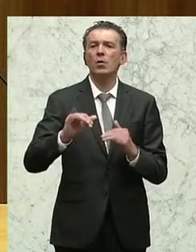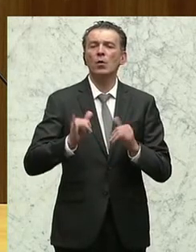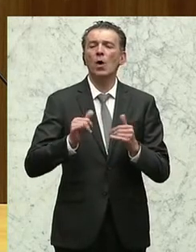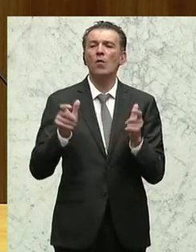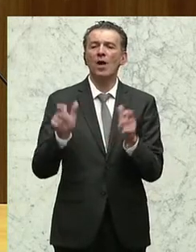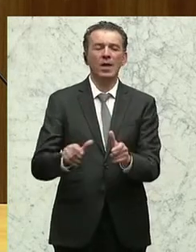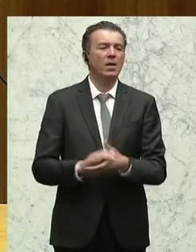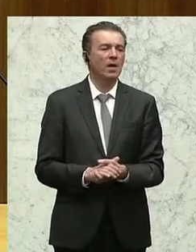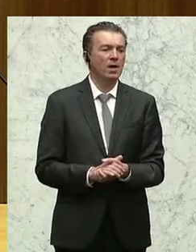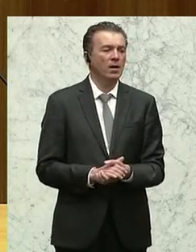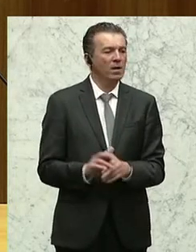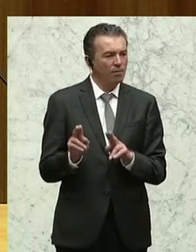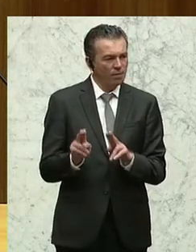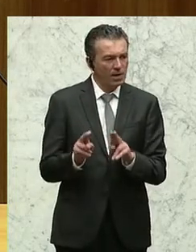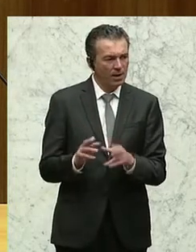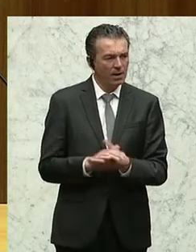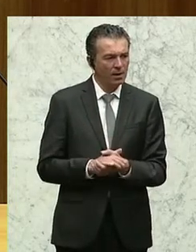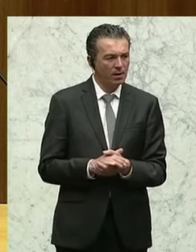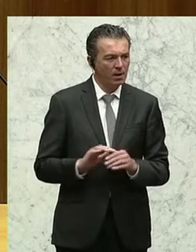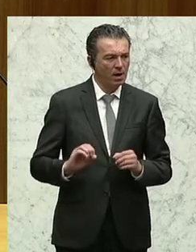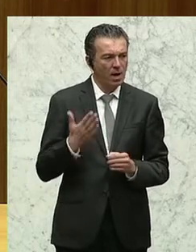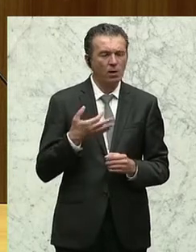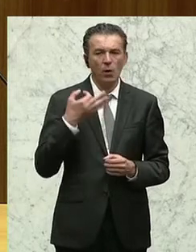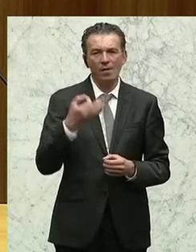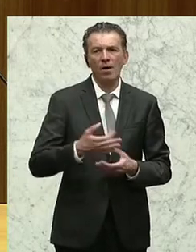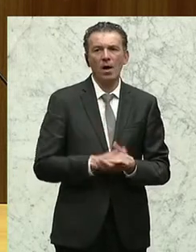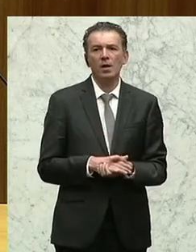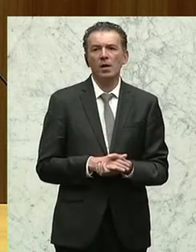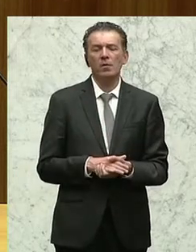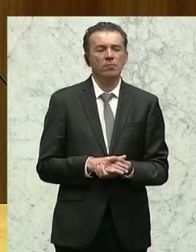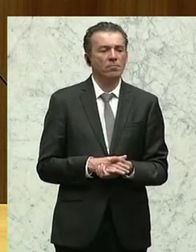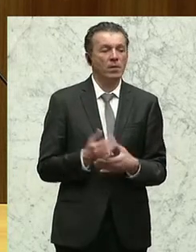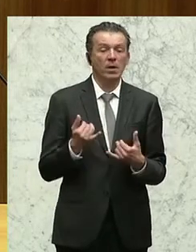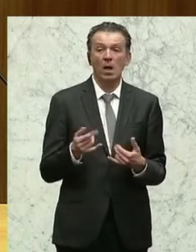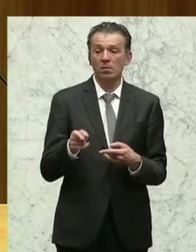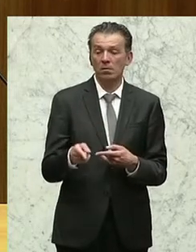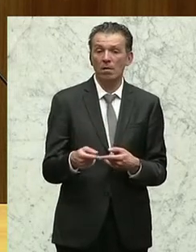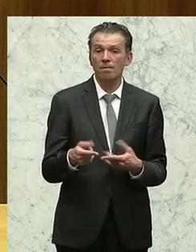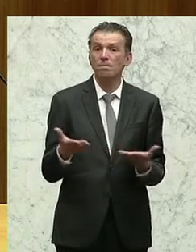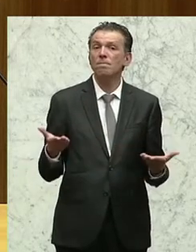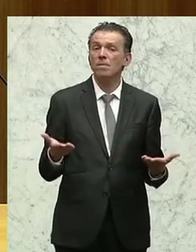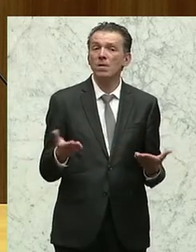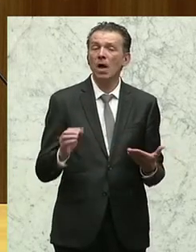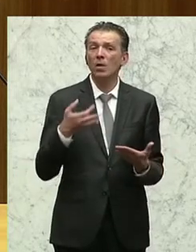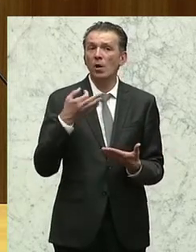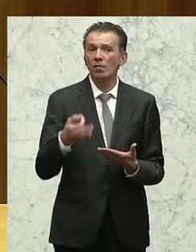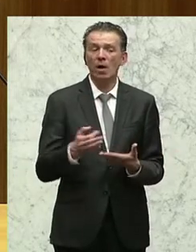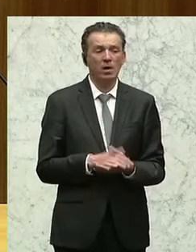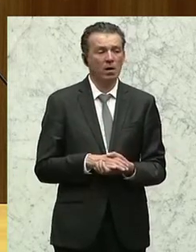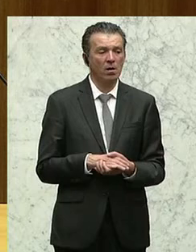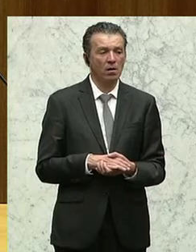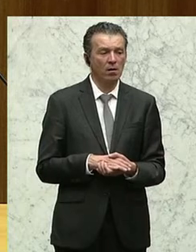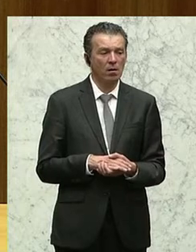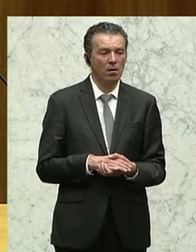Südtirol verhindern, dass die tatsächliche aktuelle Frage, die dort unten derzeit herrscht, nämlich wird